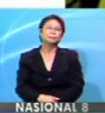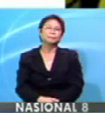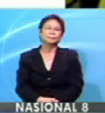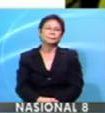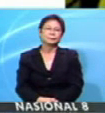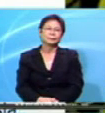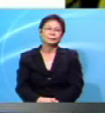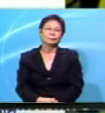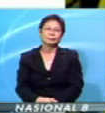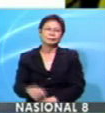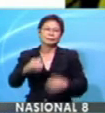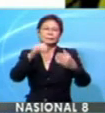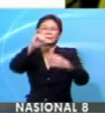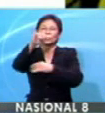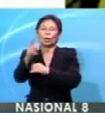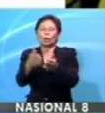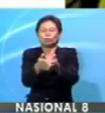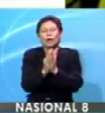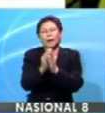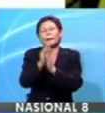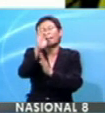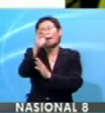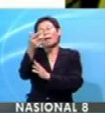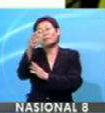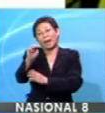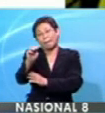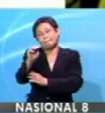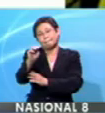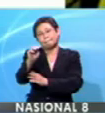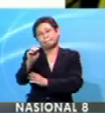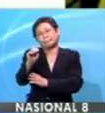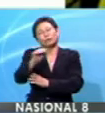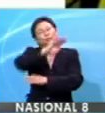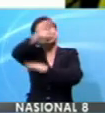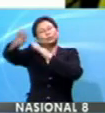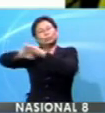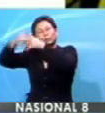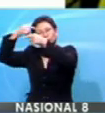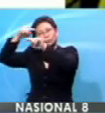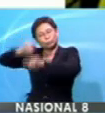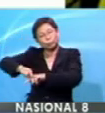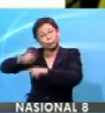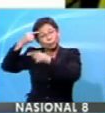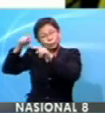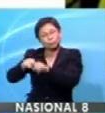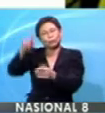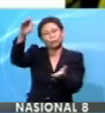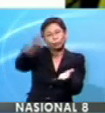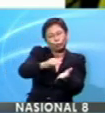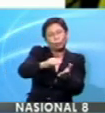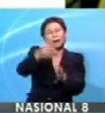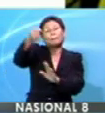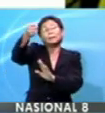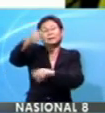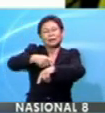dikurangkan jawatankuasa rayuan persatuan bola sepak Malaysia fam sebulat suara membuat keputusan mengurangkan tempoh